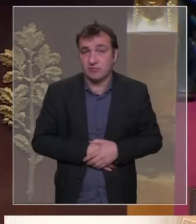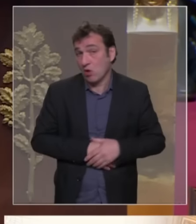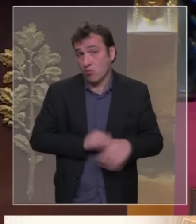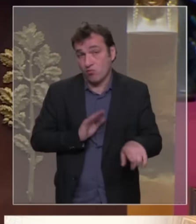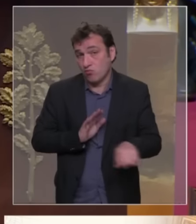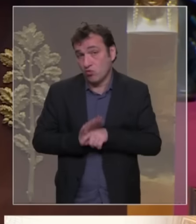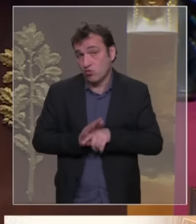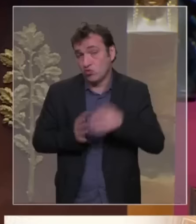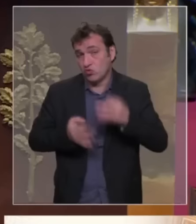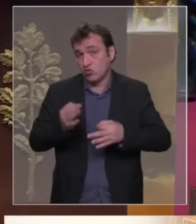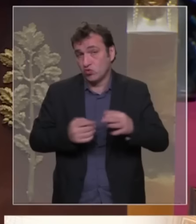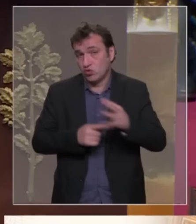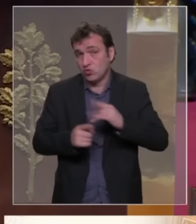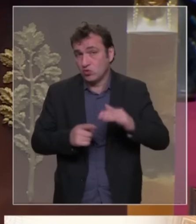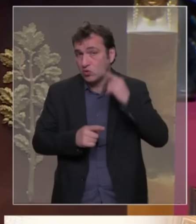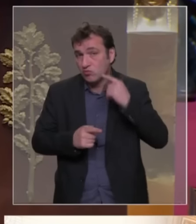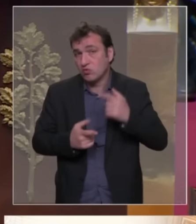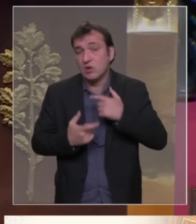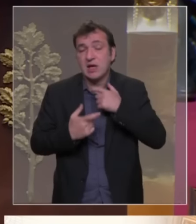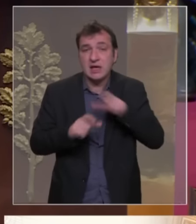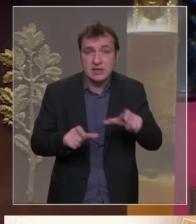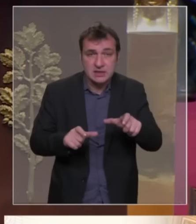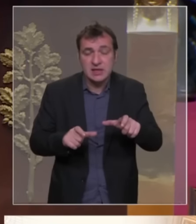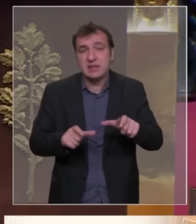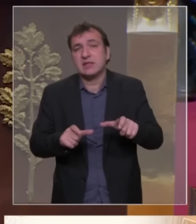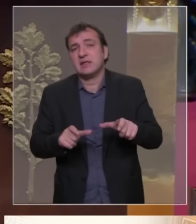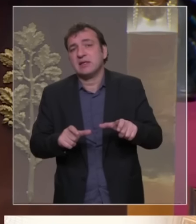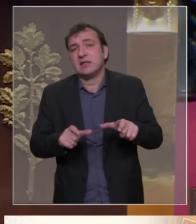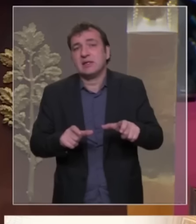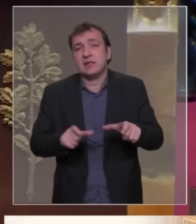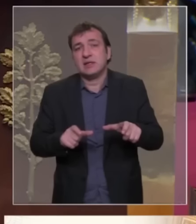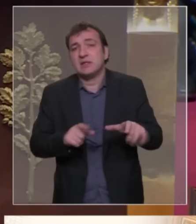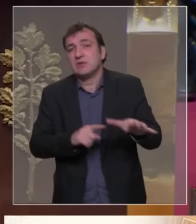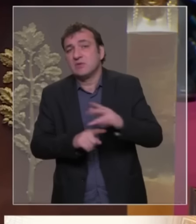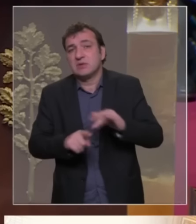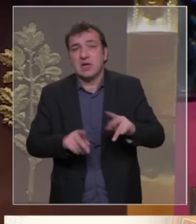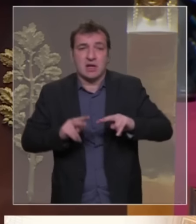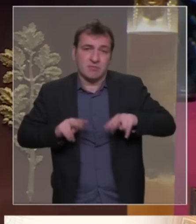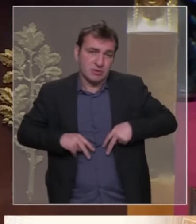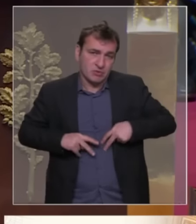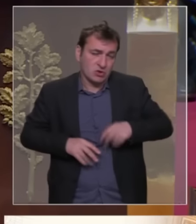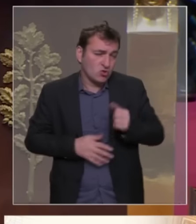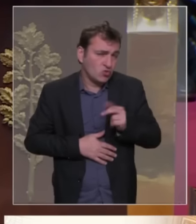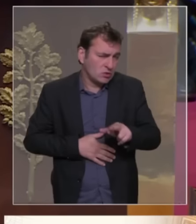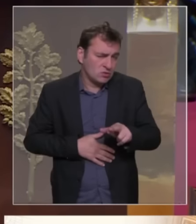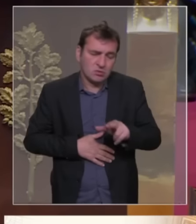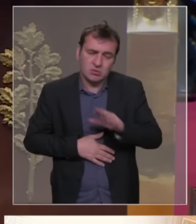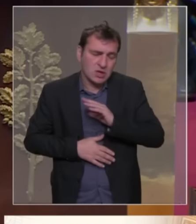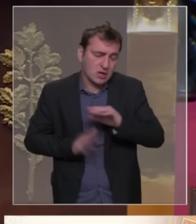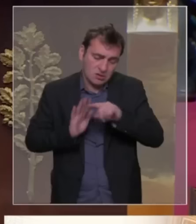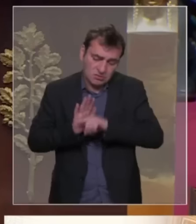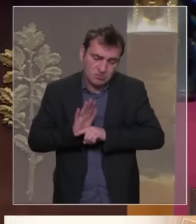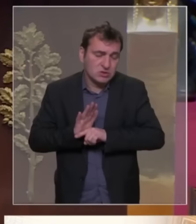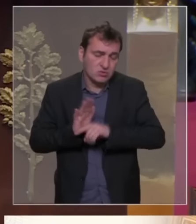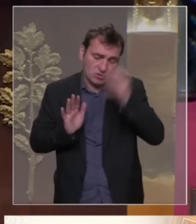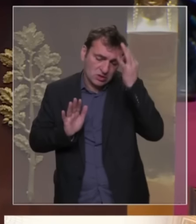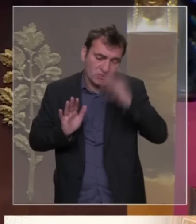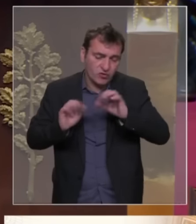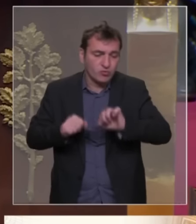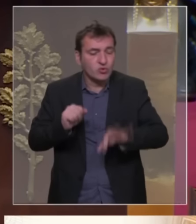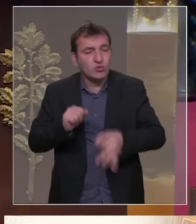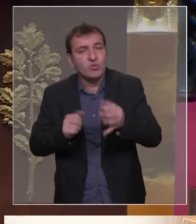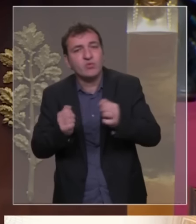faciliter l'accession sociale à la propriété, il y a, j'en suis sûr, des mesures innovantes à trouver avec les offices HLM